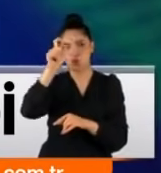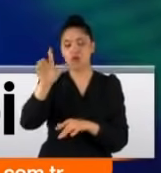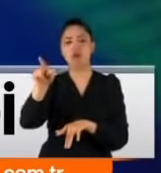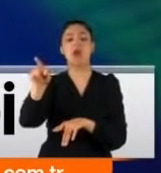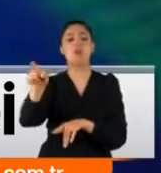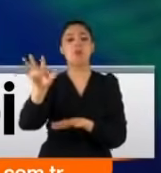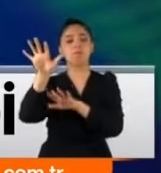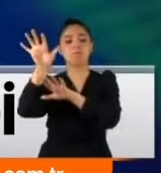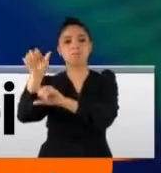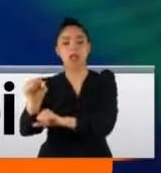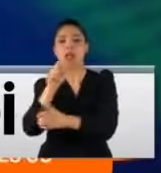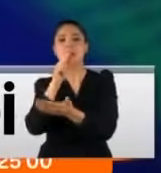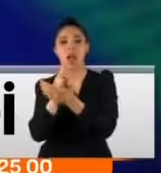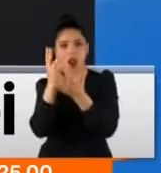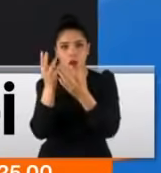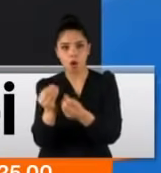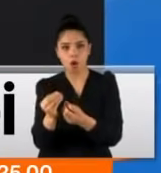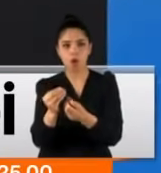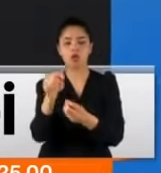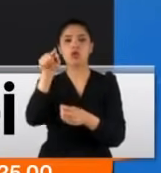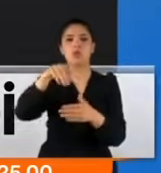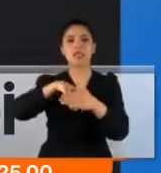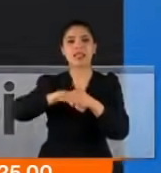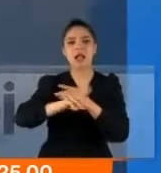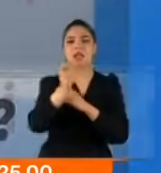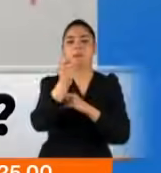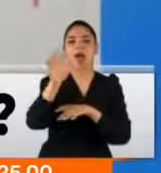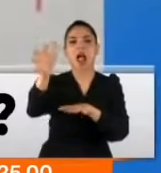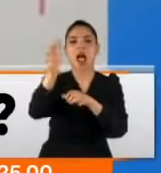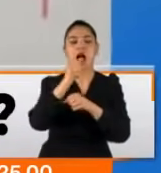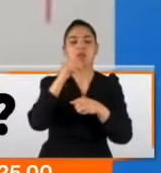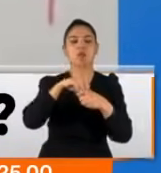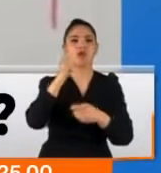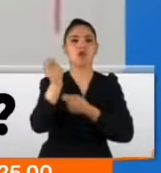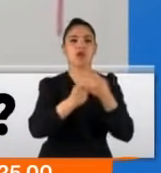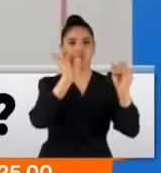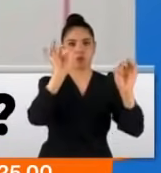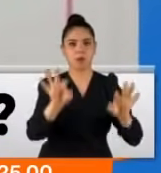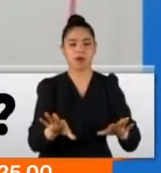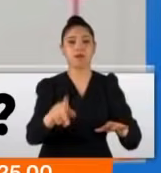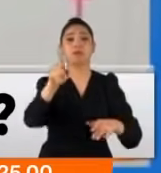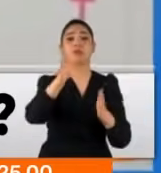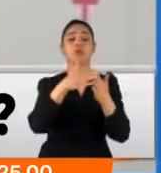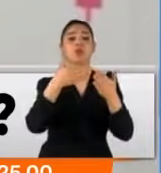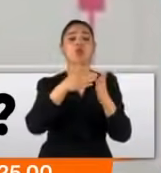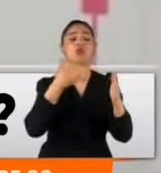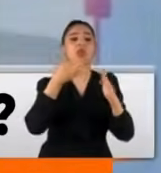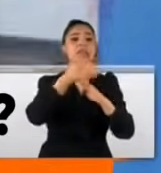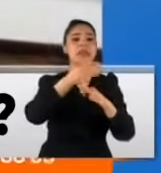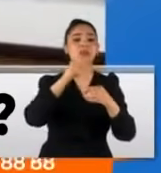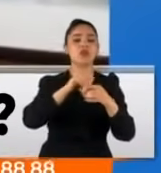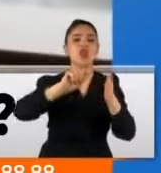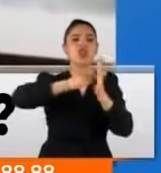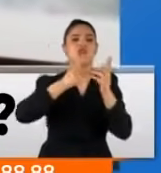kararı alırsa işte o zaman soğuk cüzdanda saklanan paraların alınması için harekete geçilecek. Cüzdana erişim için şifrenin